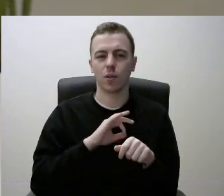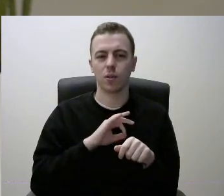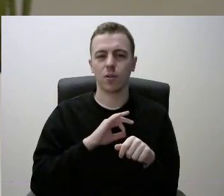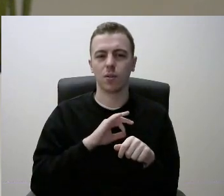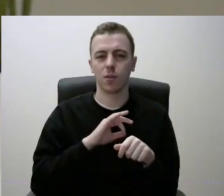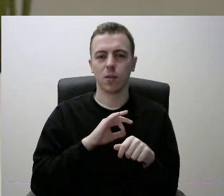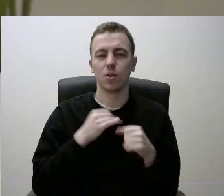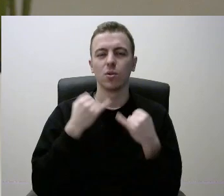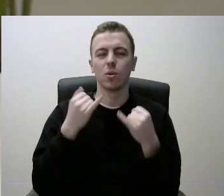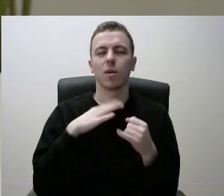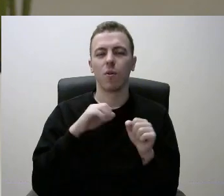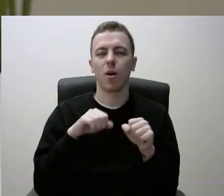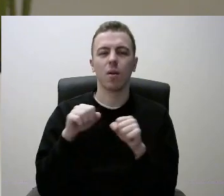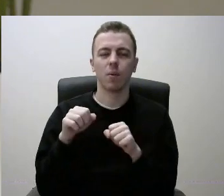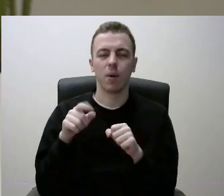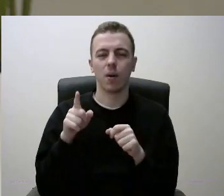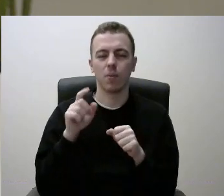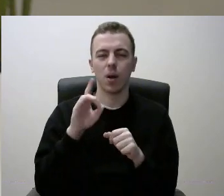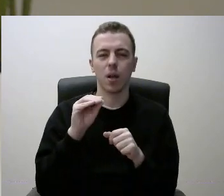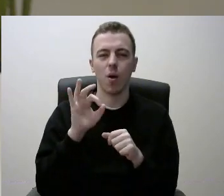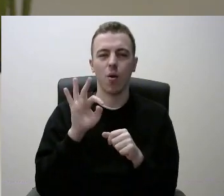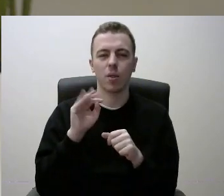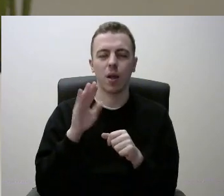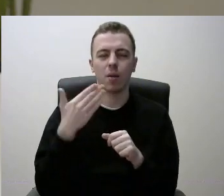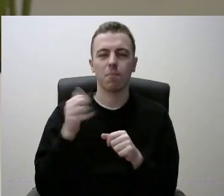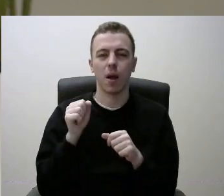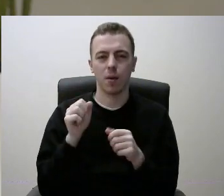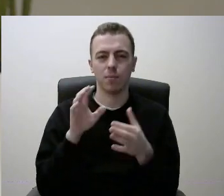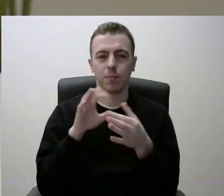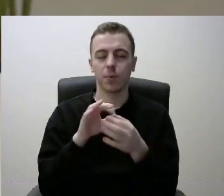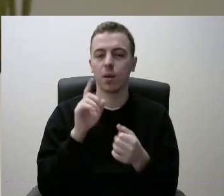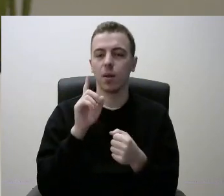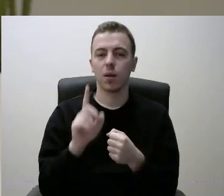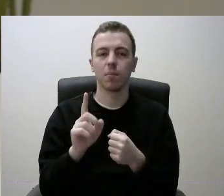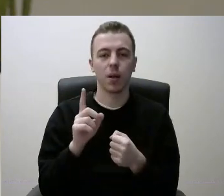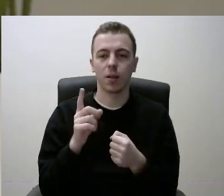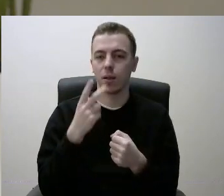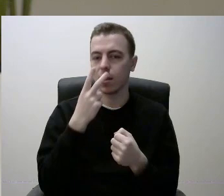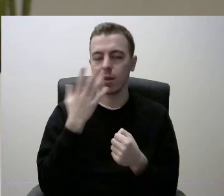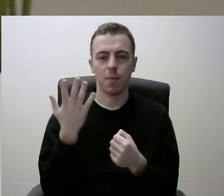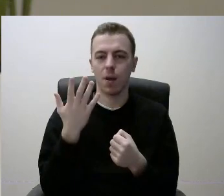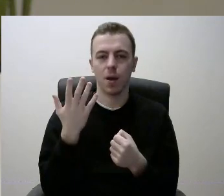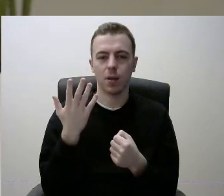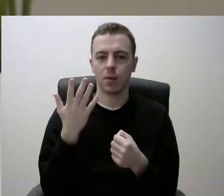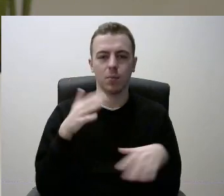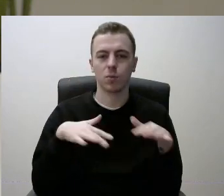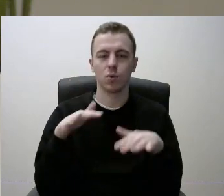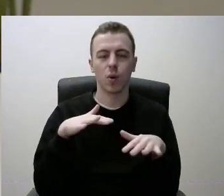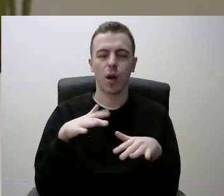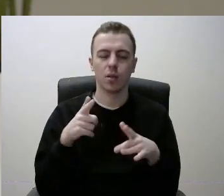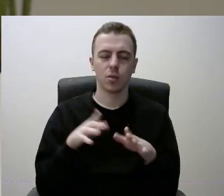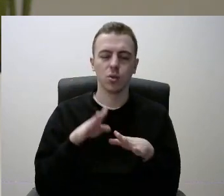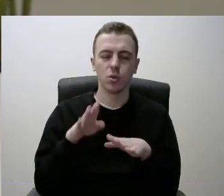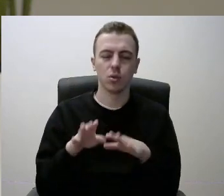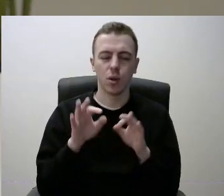suteiktą galimybę pasijungti geotermos šaltinį, bet net nematėme nei vieno atvejo arba žingsnio, kad